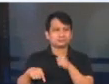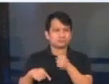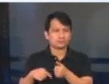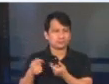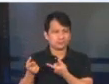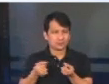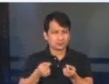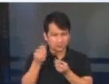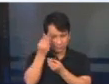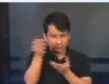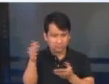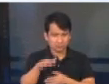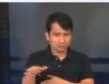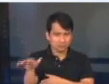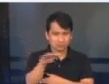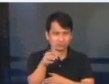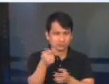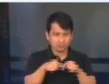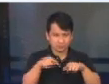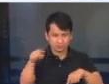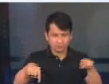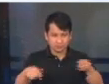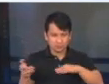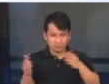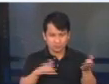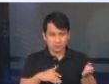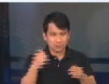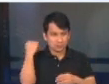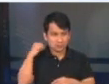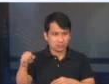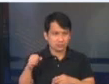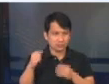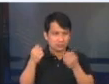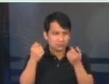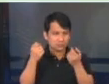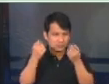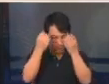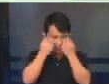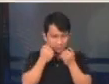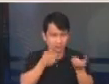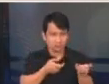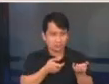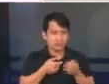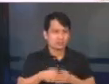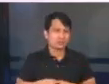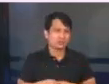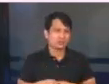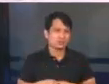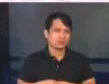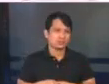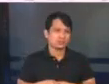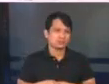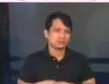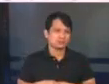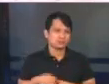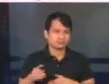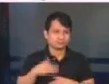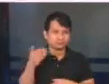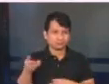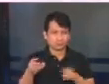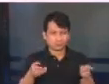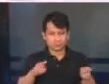naman anya ito sa labi ng ilang pang mga napapatay na rebelde at terorista. Sa kaugnay sa nangyari ngayon na anak pa